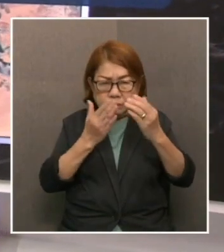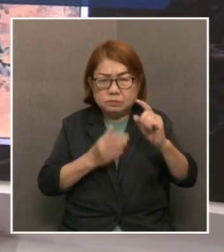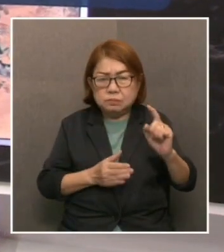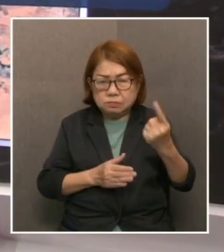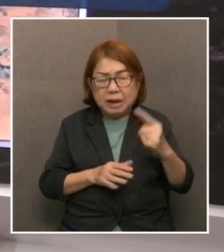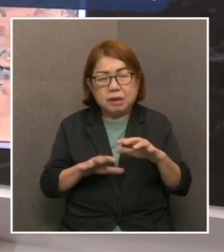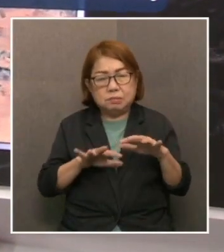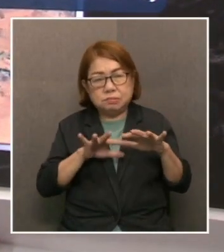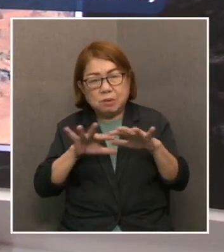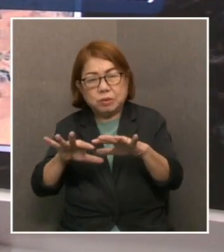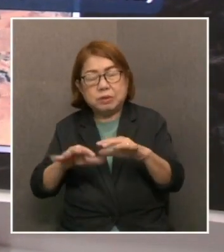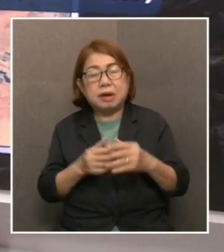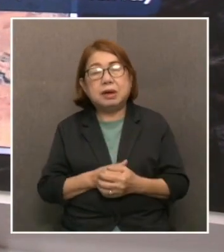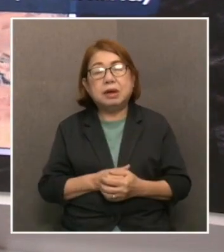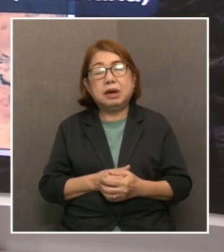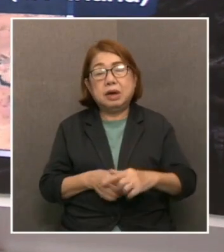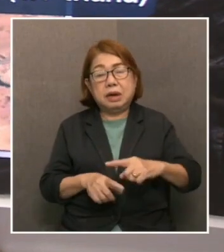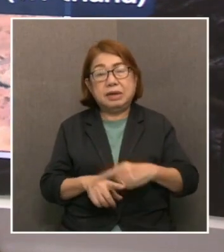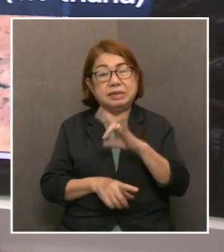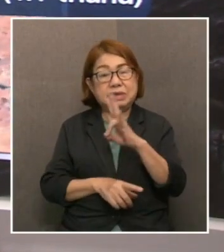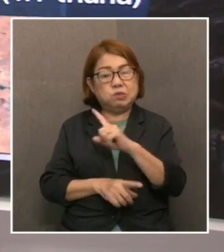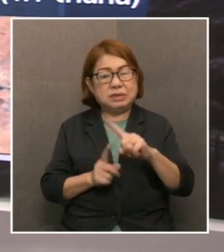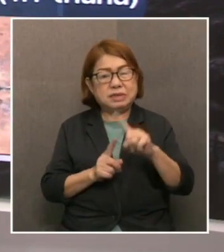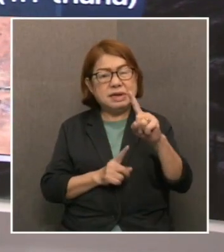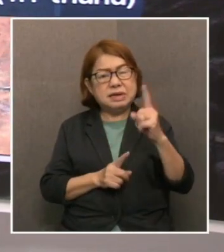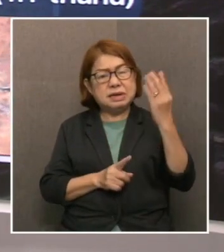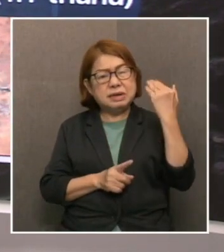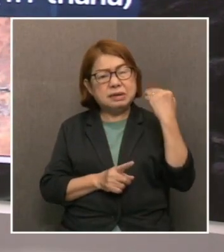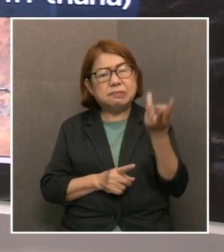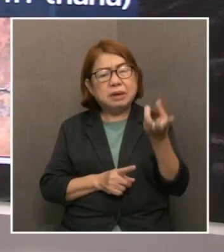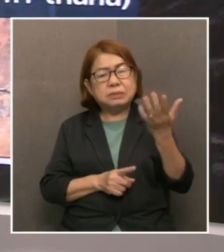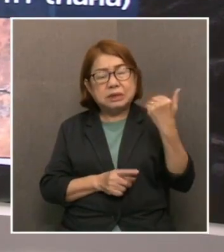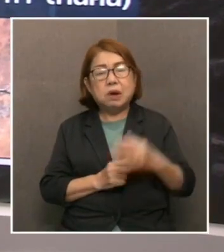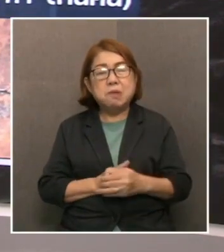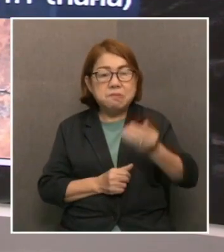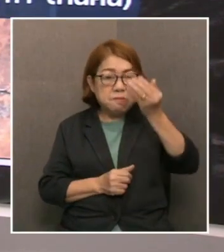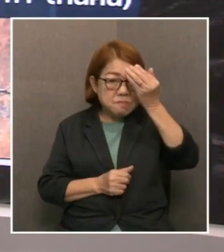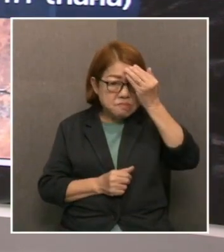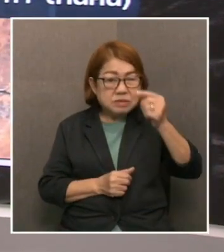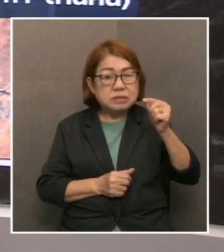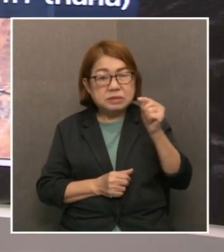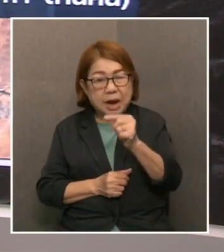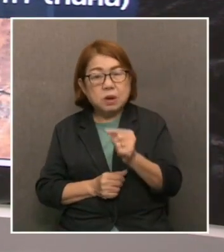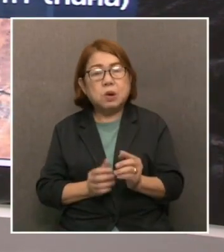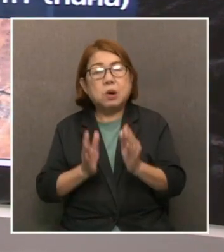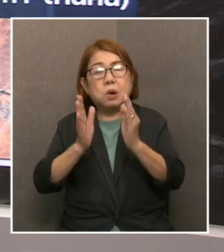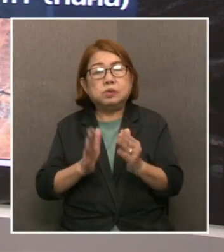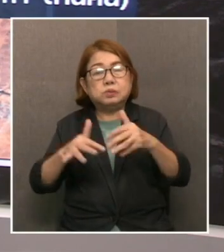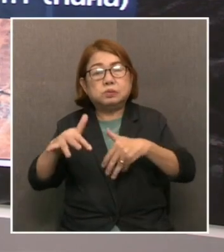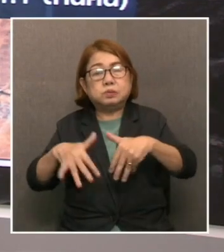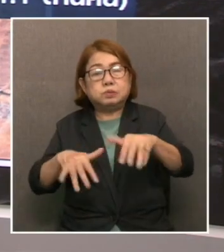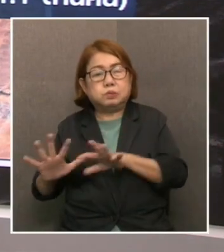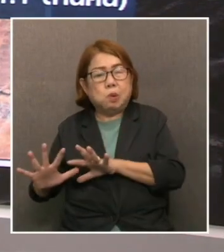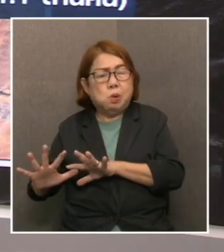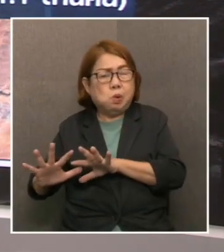นี้นะคะโดยวันที่ 1กรกฎาคมที่ผ่านมาไม่กี่วันนี่เองนะคะทางอิสราเอลก็มีการสั่งอพยพรอบใหม่ซึ่งทาง Unบอกว่าเป็นการ